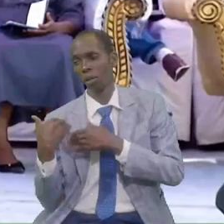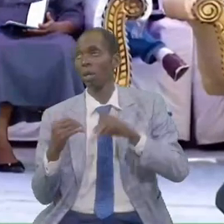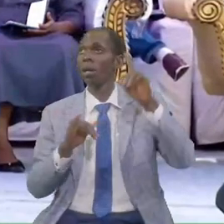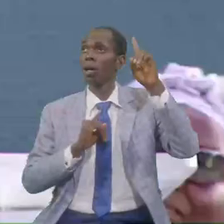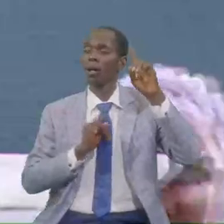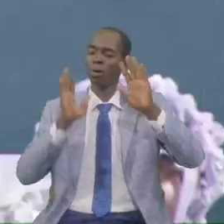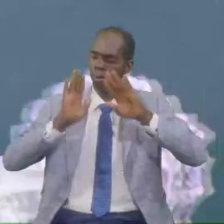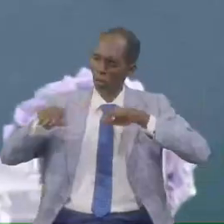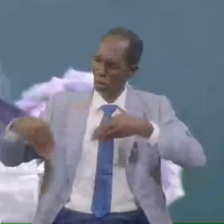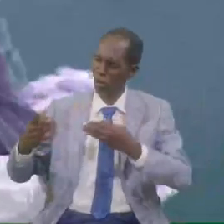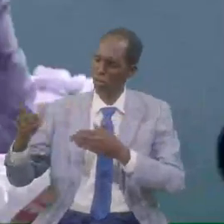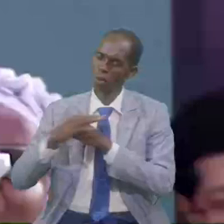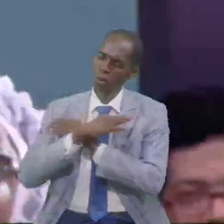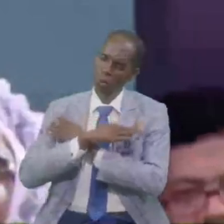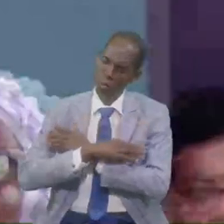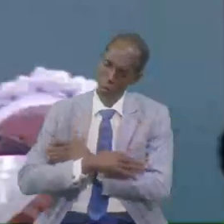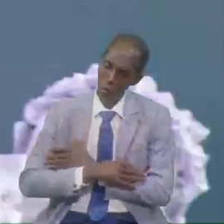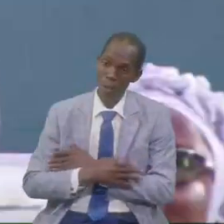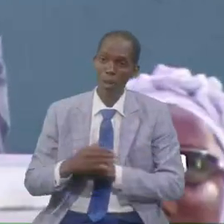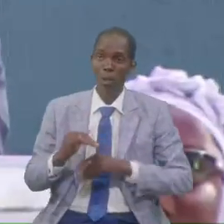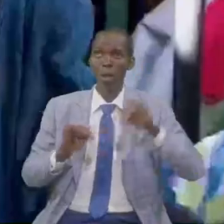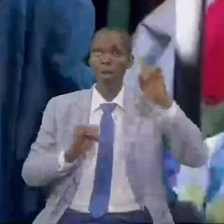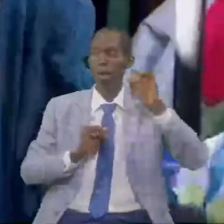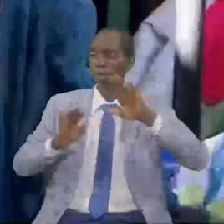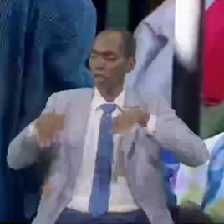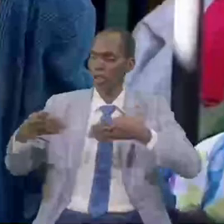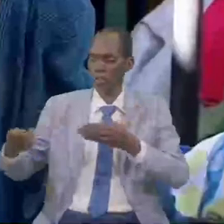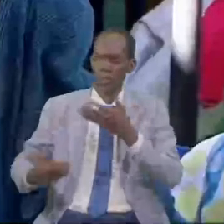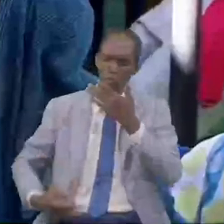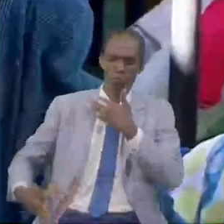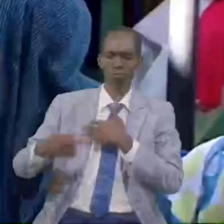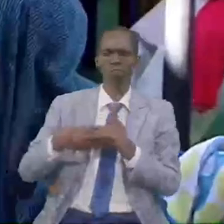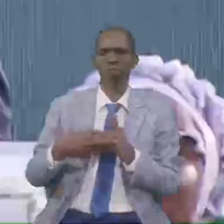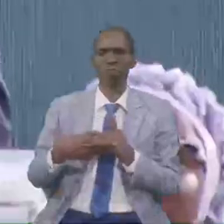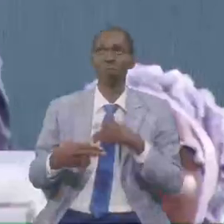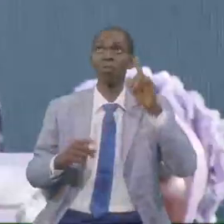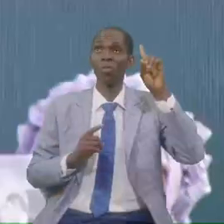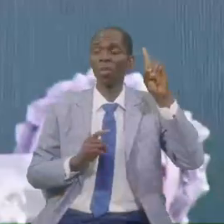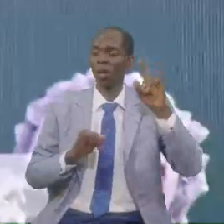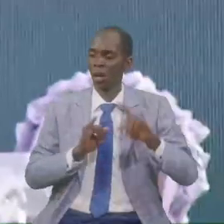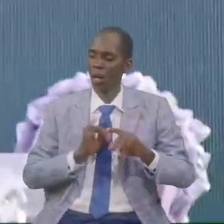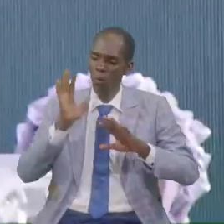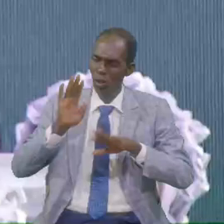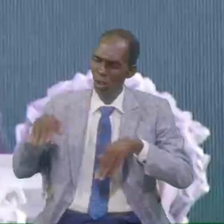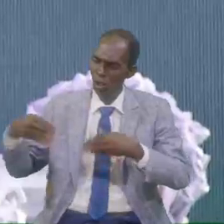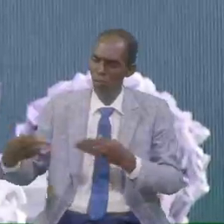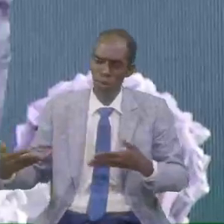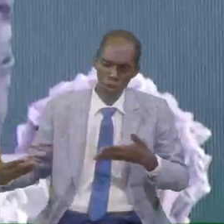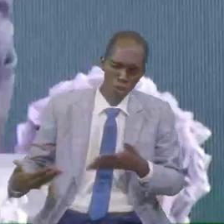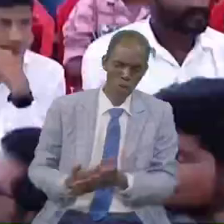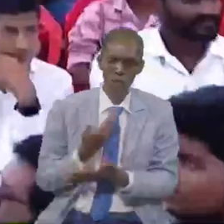et je vous donnerai du repos et la restauration. Et il vous donnera